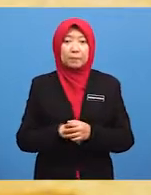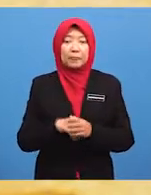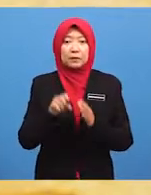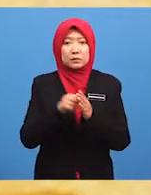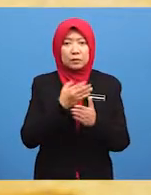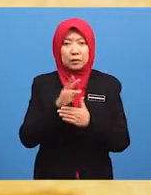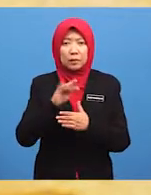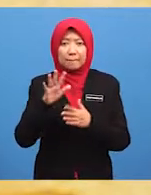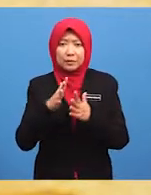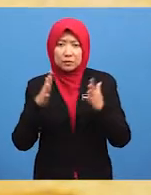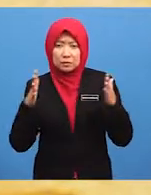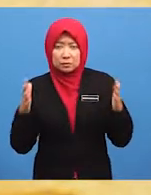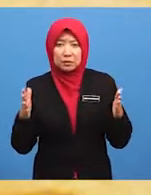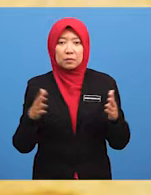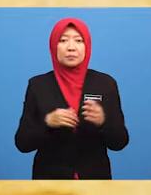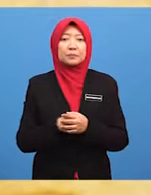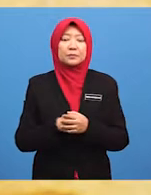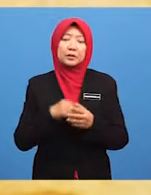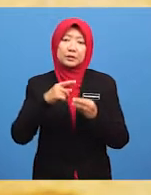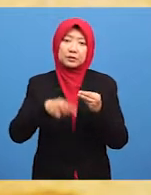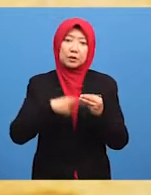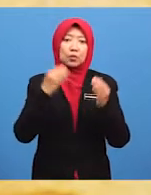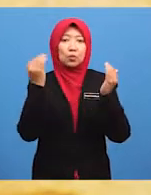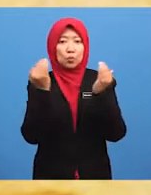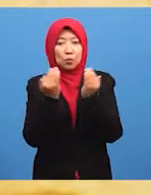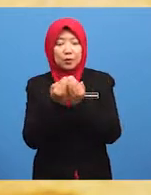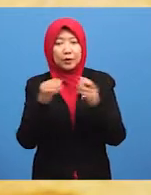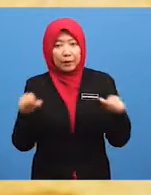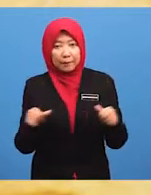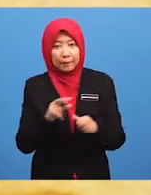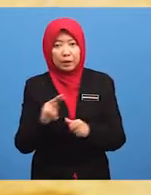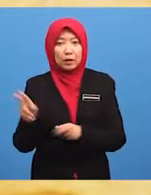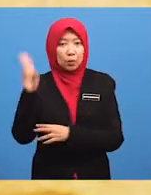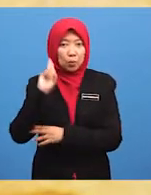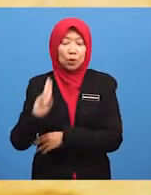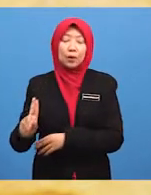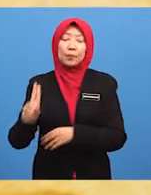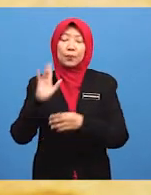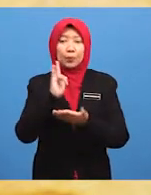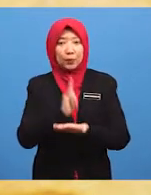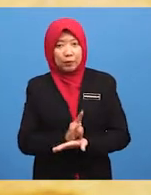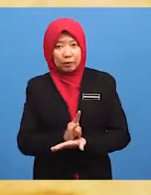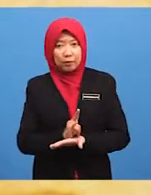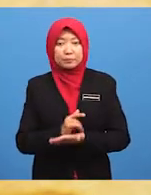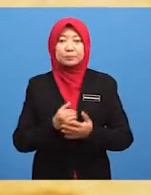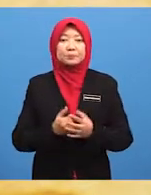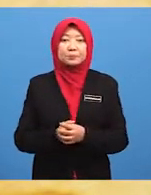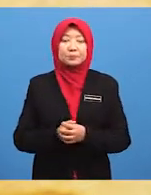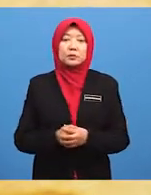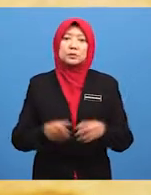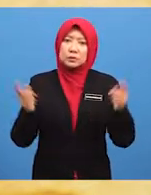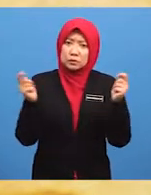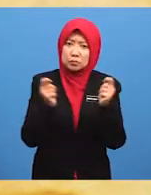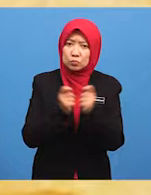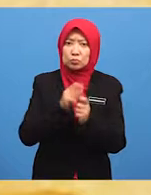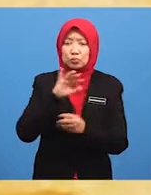besar inskripsi menyentuh tentang doa dan amalan agama Buddha. Malah